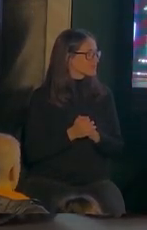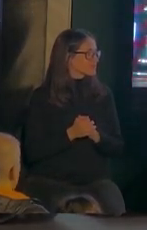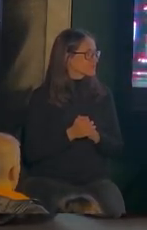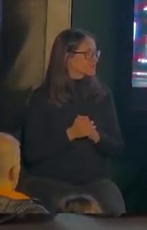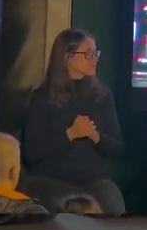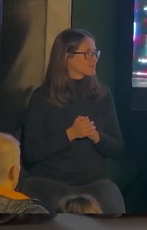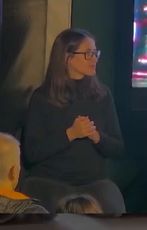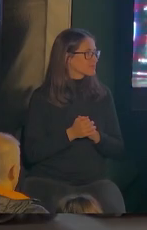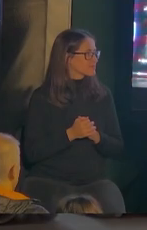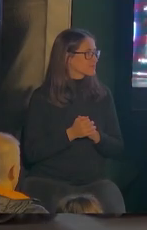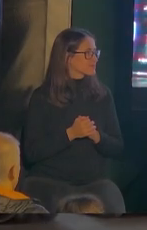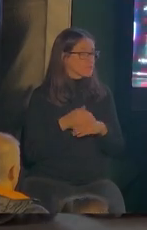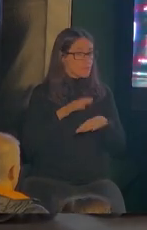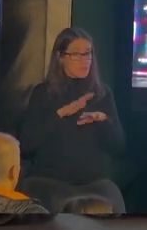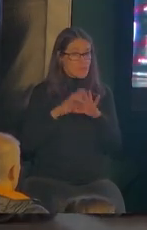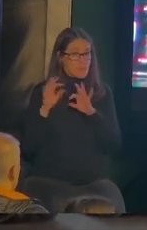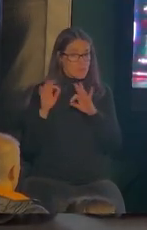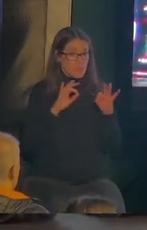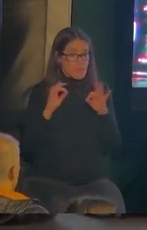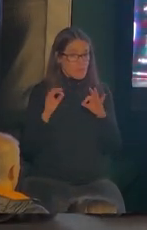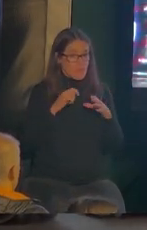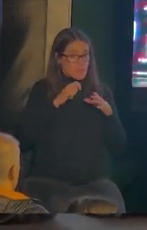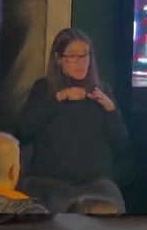mousse, el que farem és...